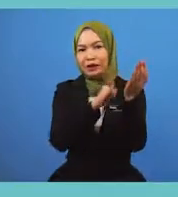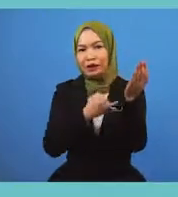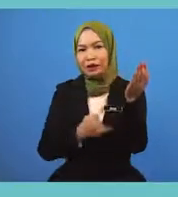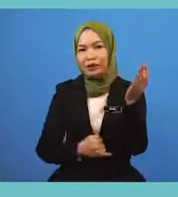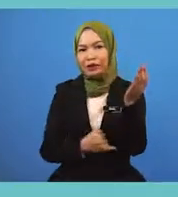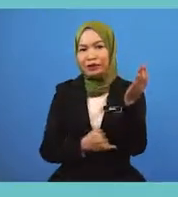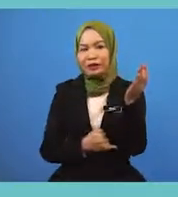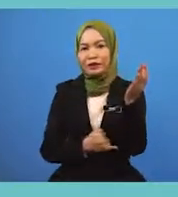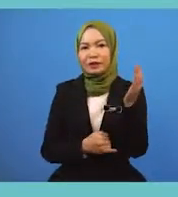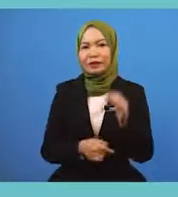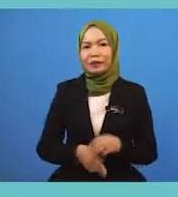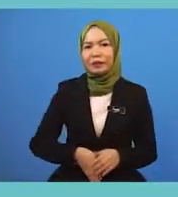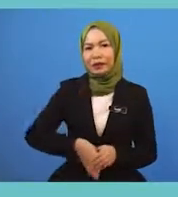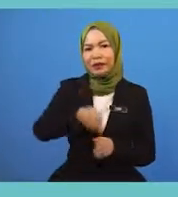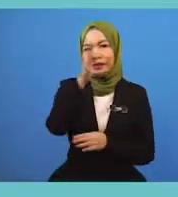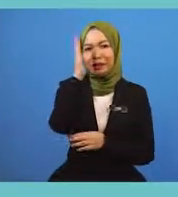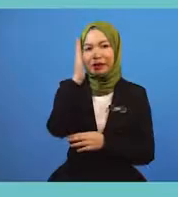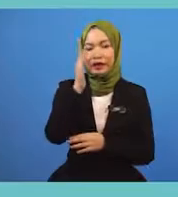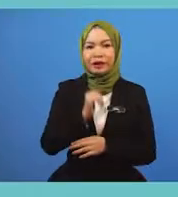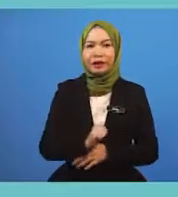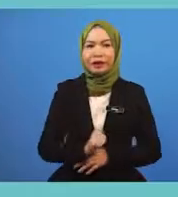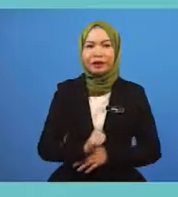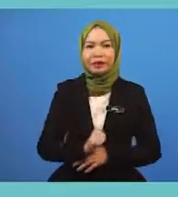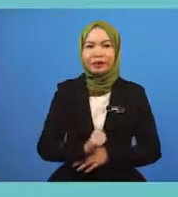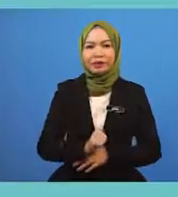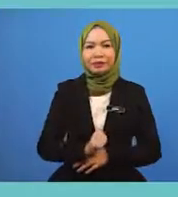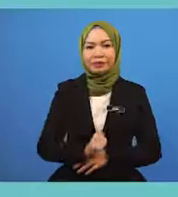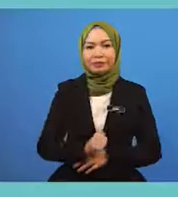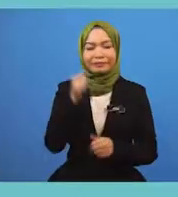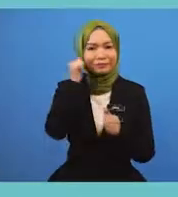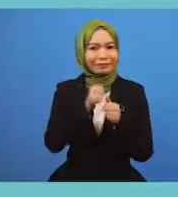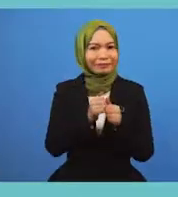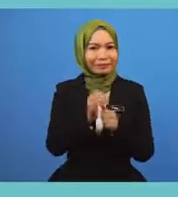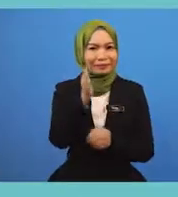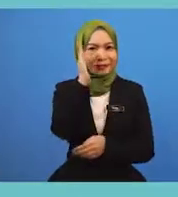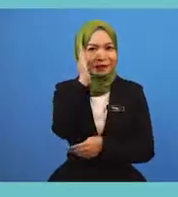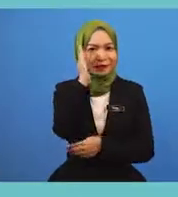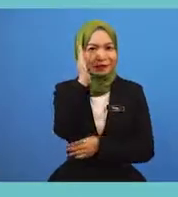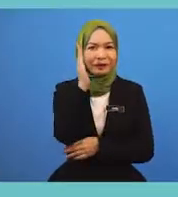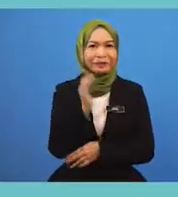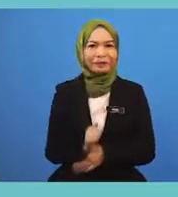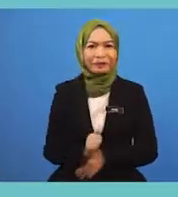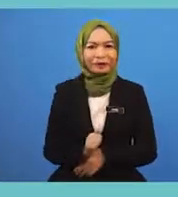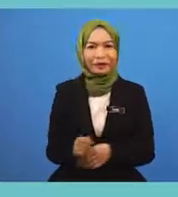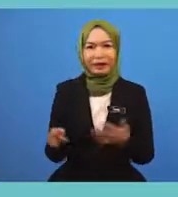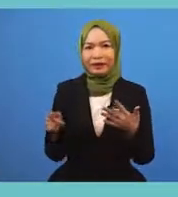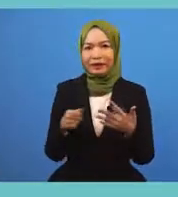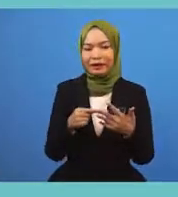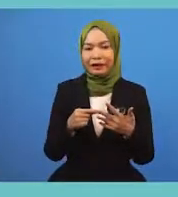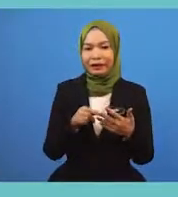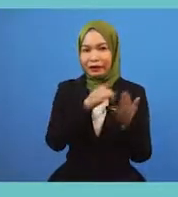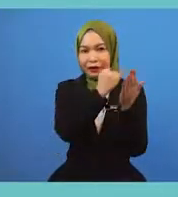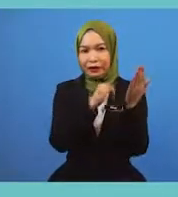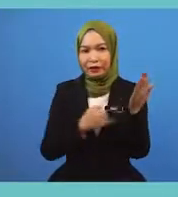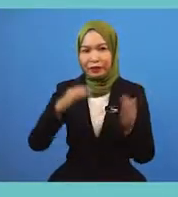paksi menegak. Ingat, menegak. Ketiga, lukiskan aras